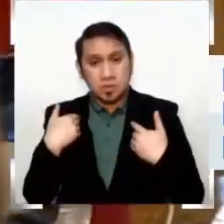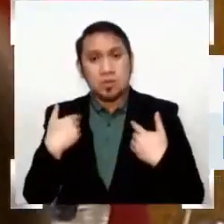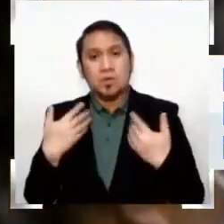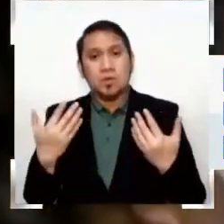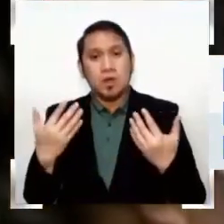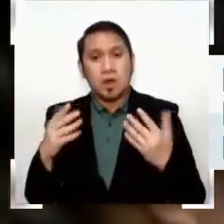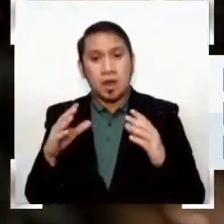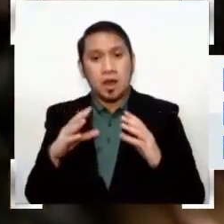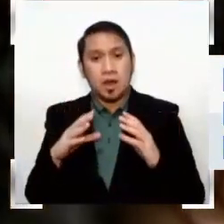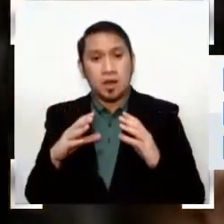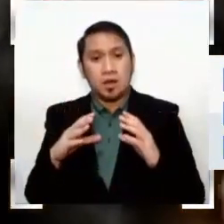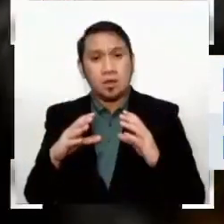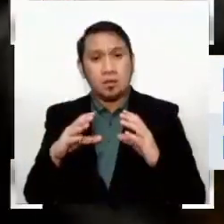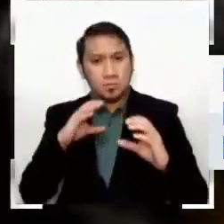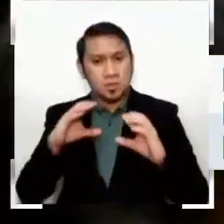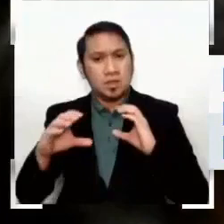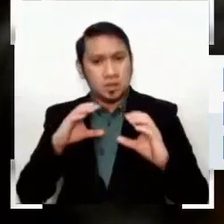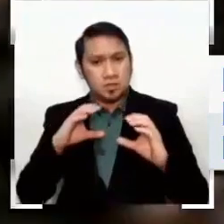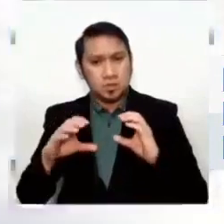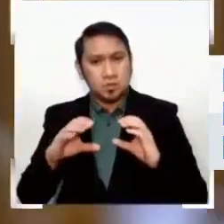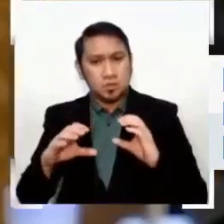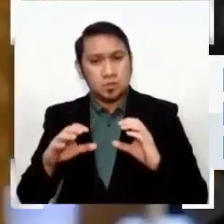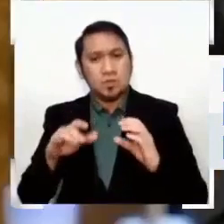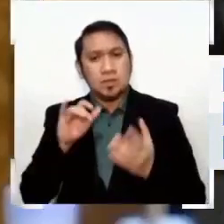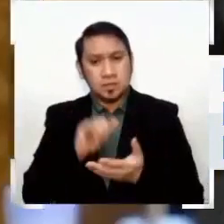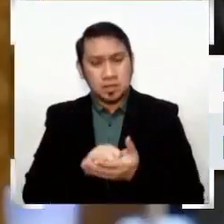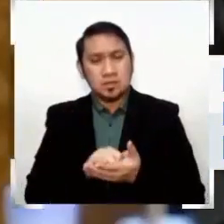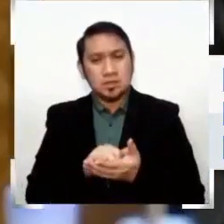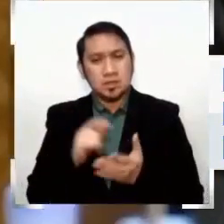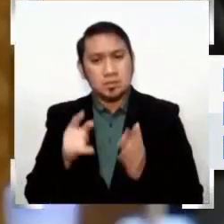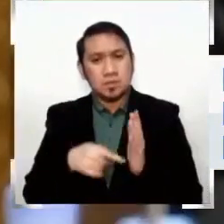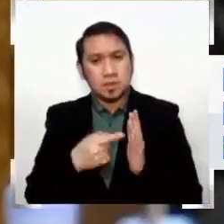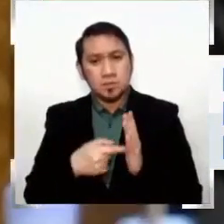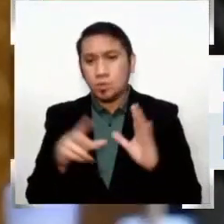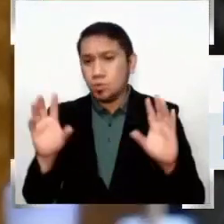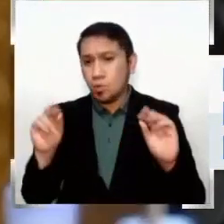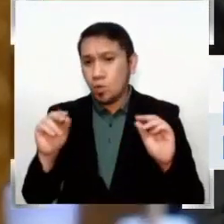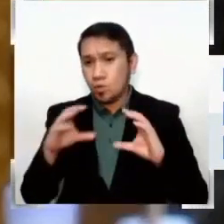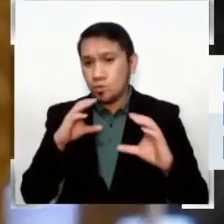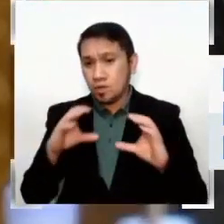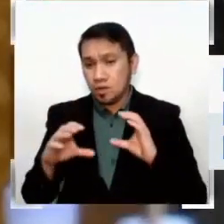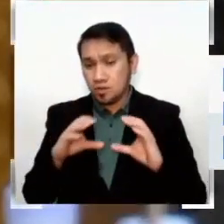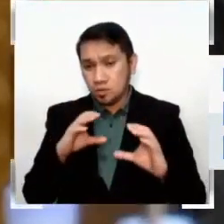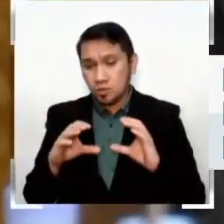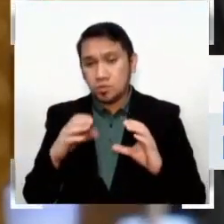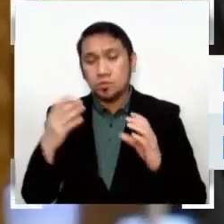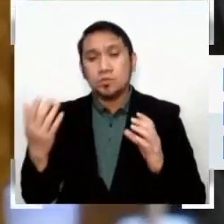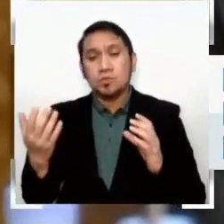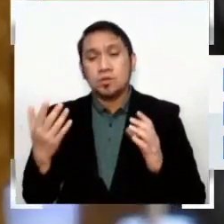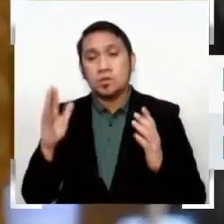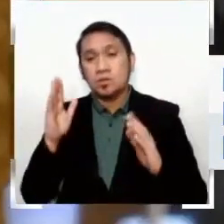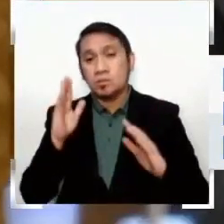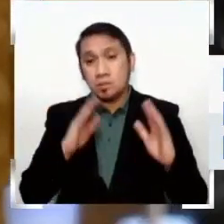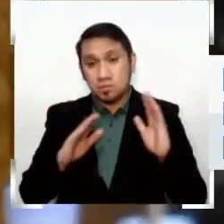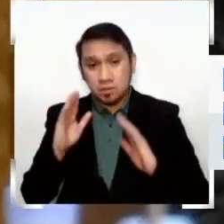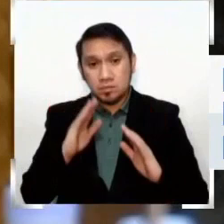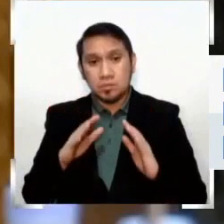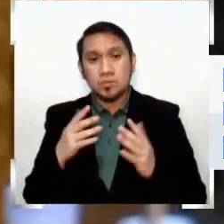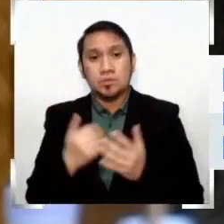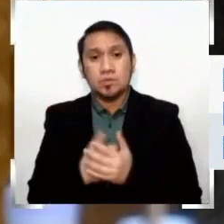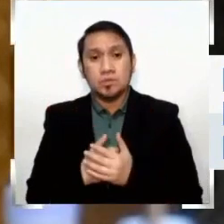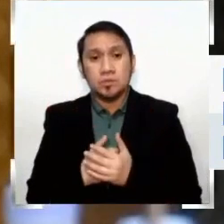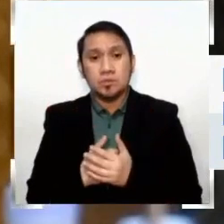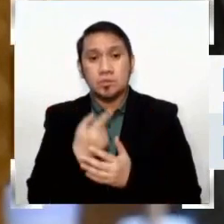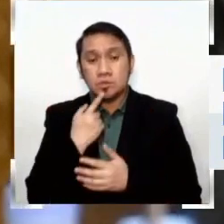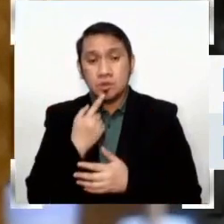ang karaniwang nagiging sanhinang tensyon at gulo. I see it as a lack of communication or rapid communication. So sabi mong gumawa